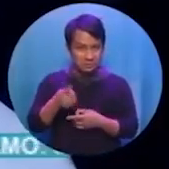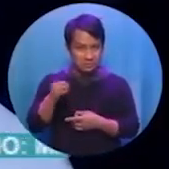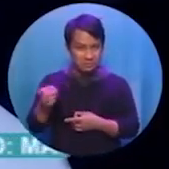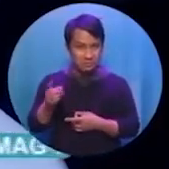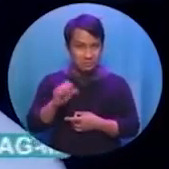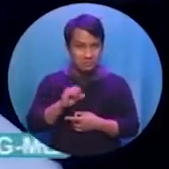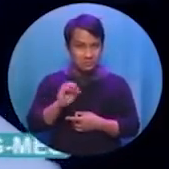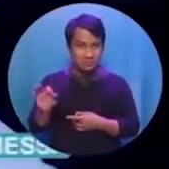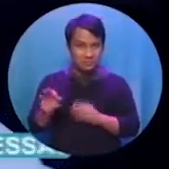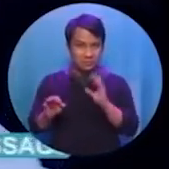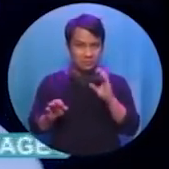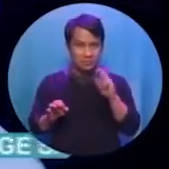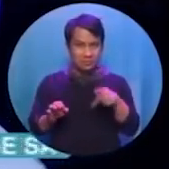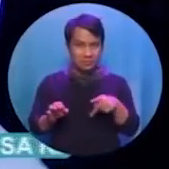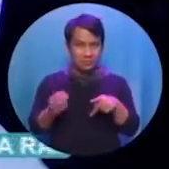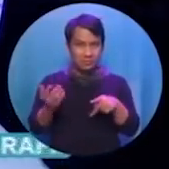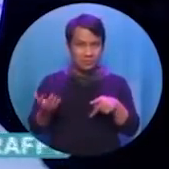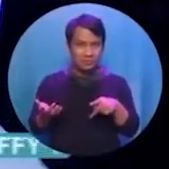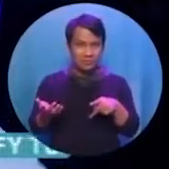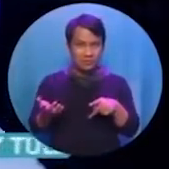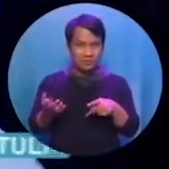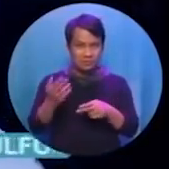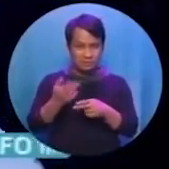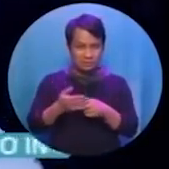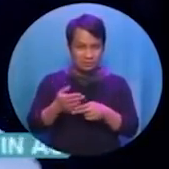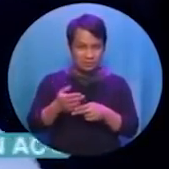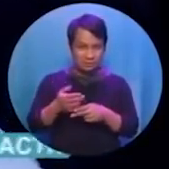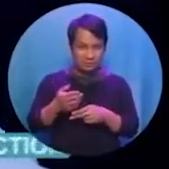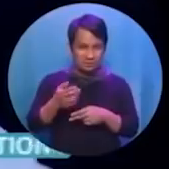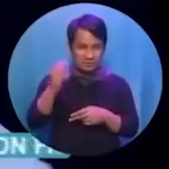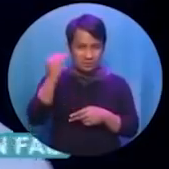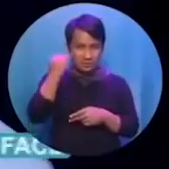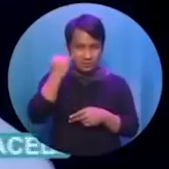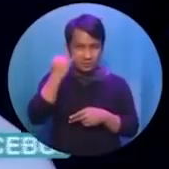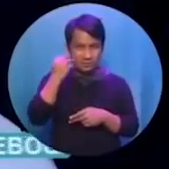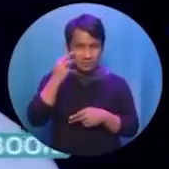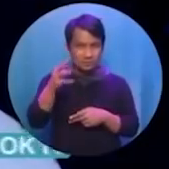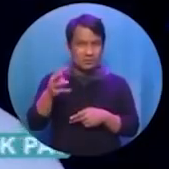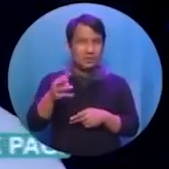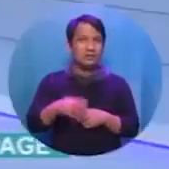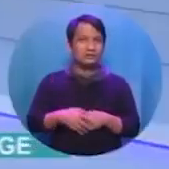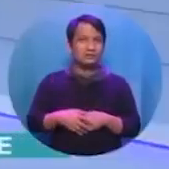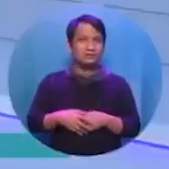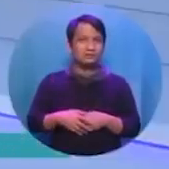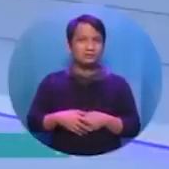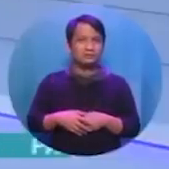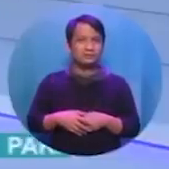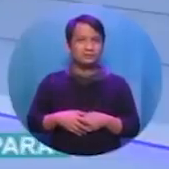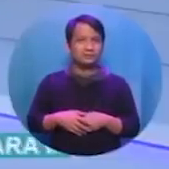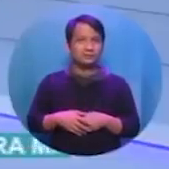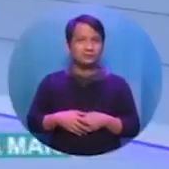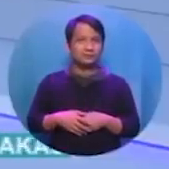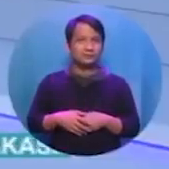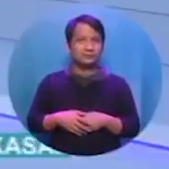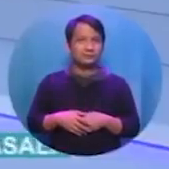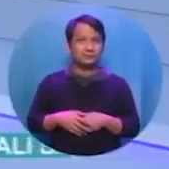pinapatay yung cellphone nyo. Ano nangyari? Sino pangalan? Jewel, Aydan. Jewel. Aba. Oh. Jewel of the night.